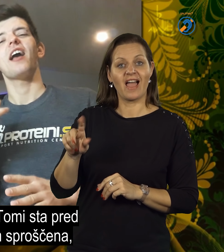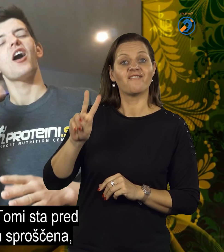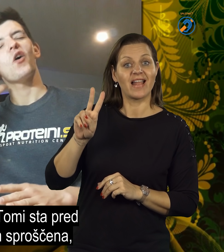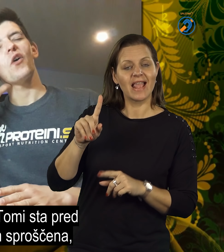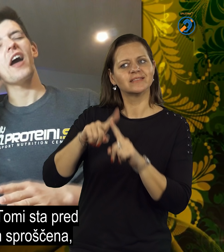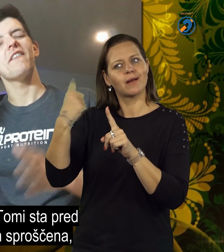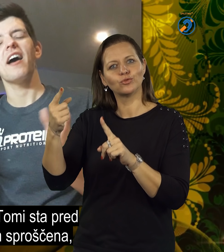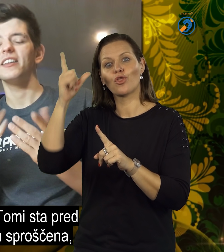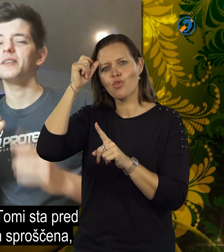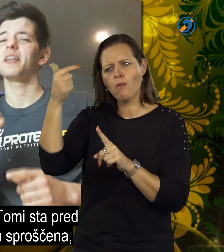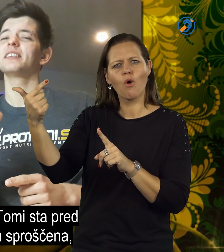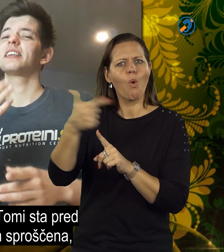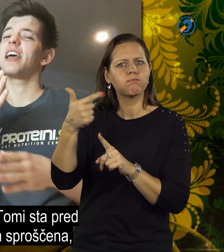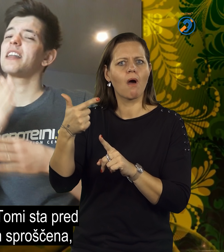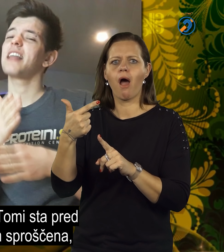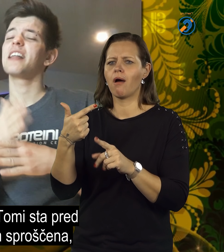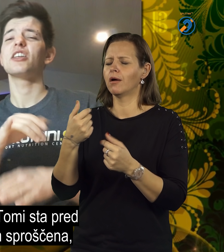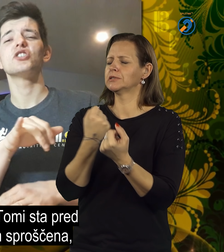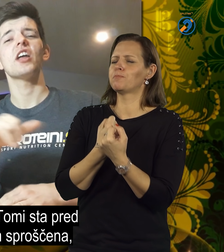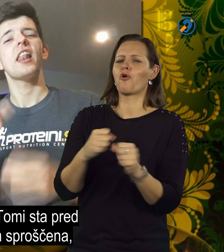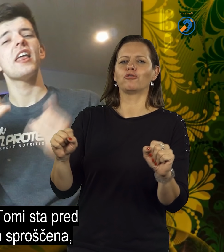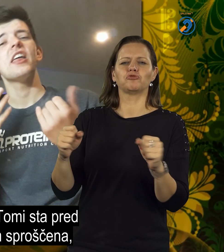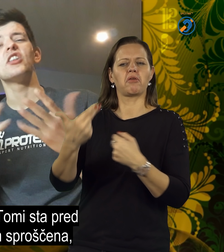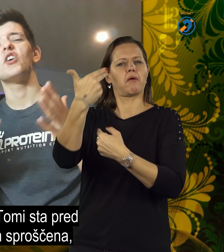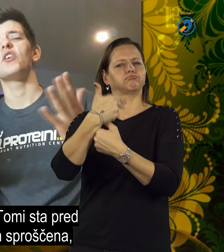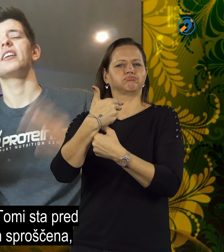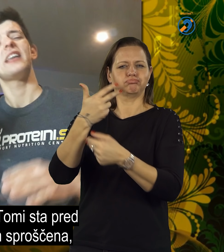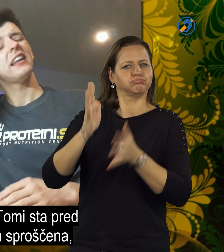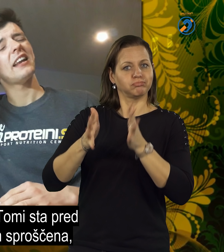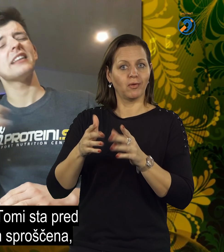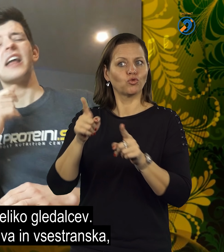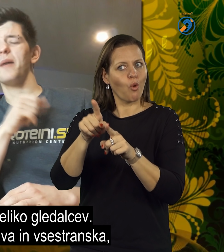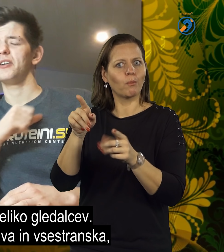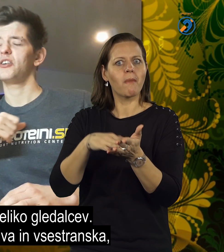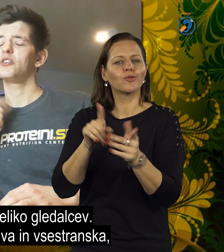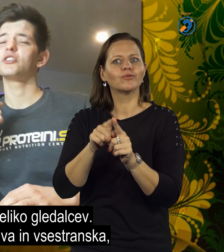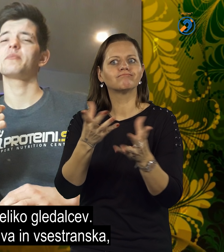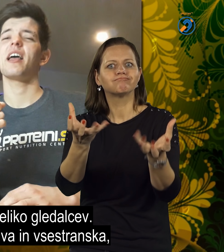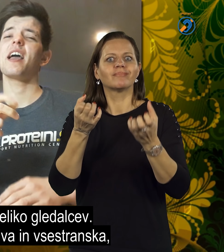Vanesa in Tomi sta pred objektivom sproščena, kar pritegne veliko gledavcev.